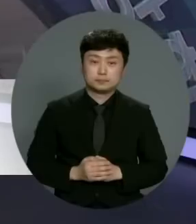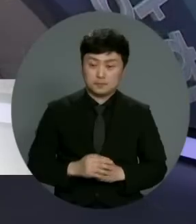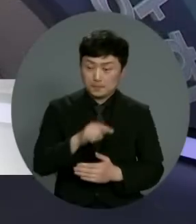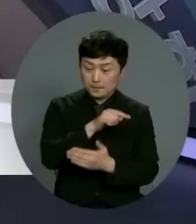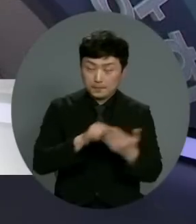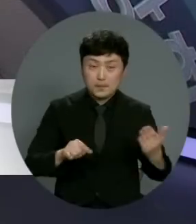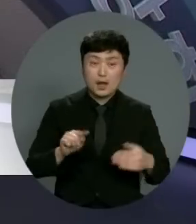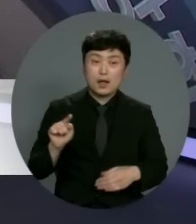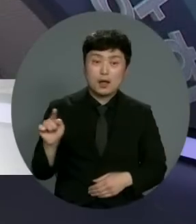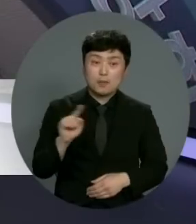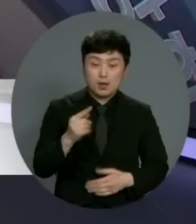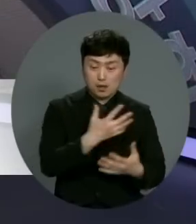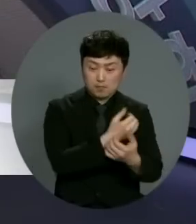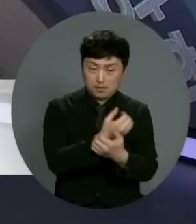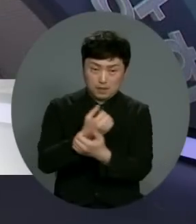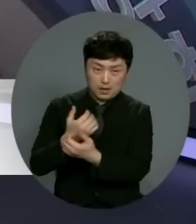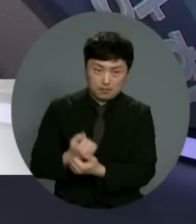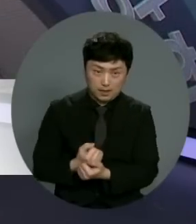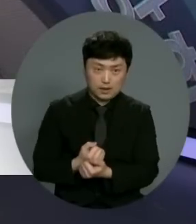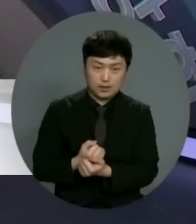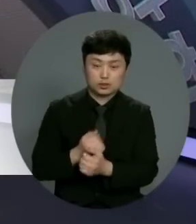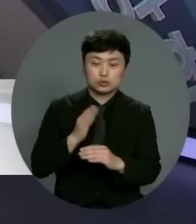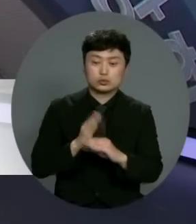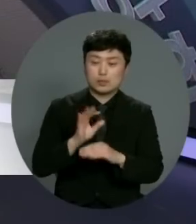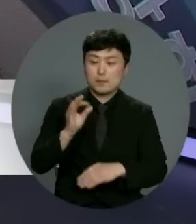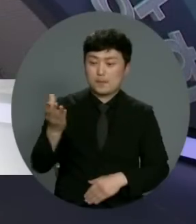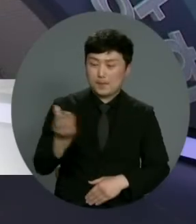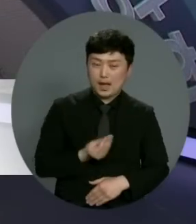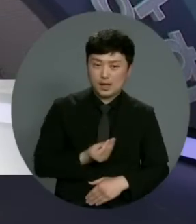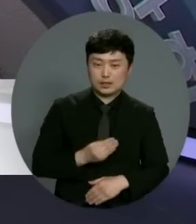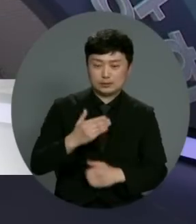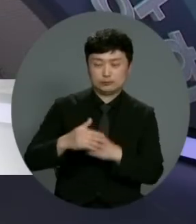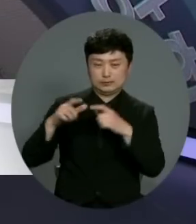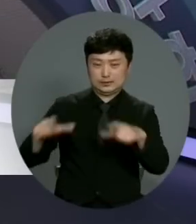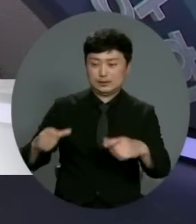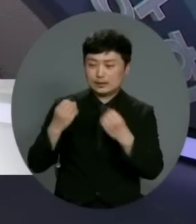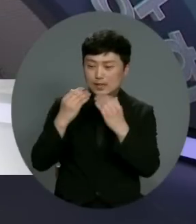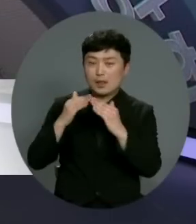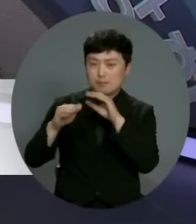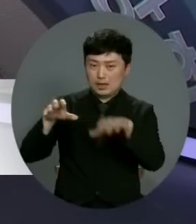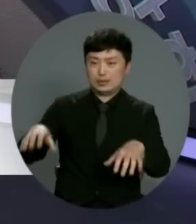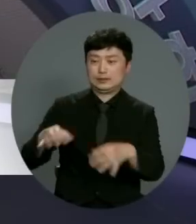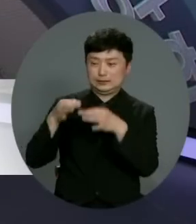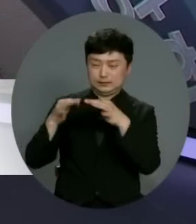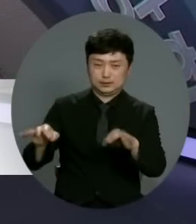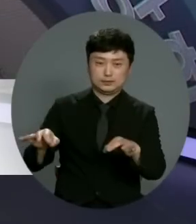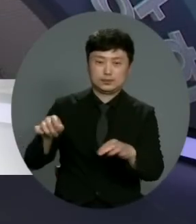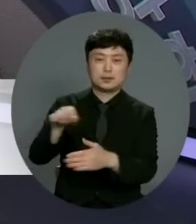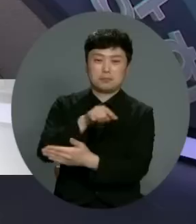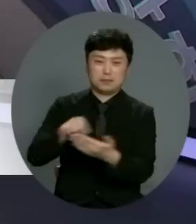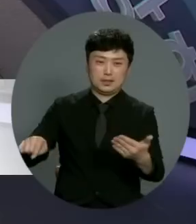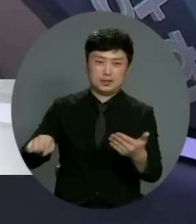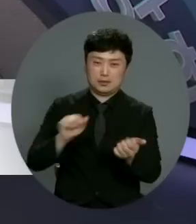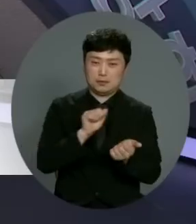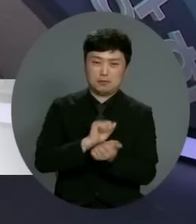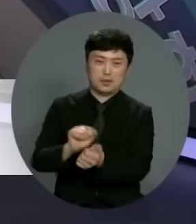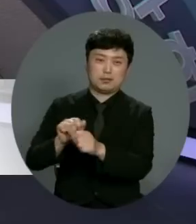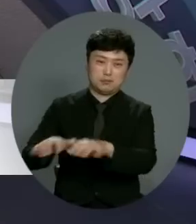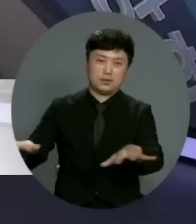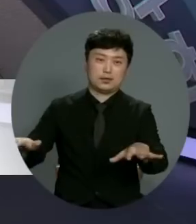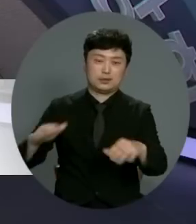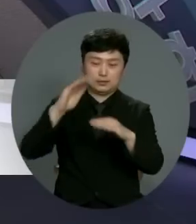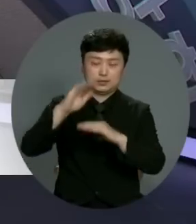피해가 분양 계약자들에게 중도금 대출을 해준 대구 지역 새마을 금고들로까지 불똥이 튀고 있습니다.